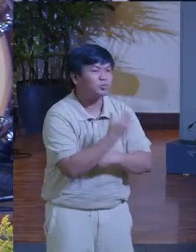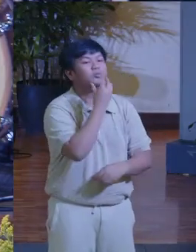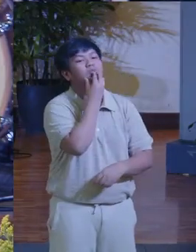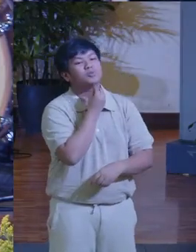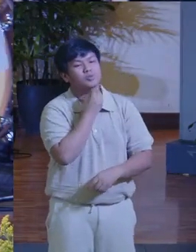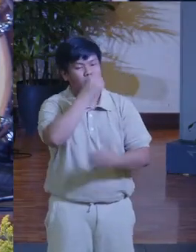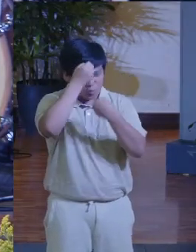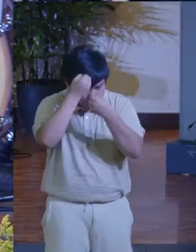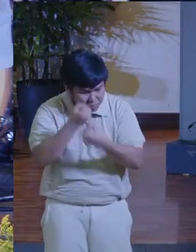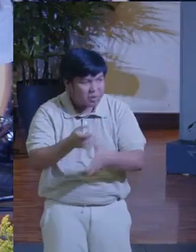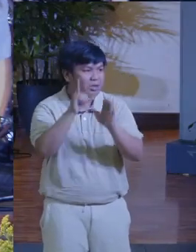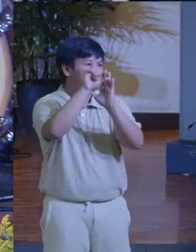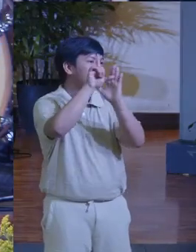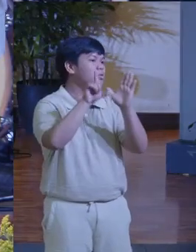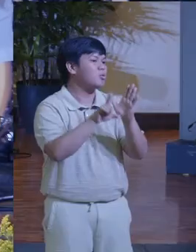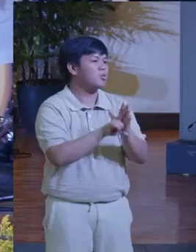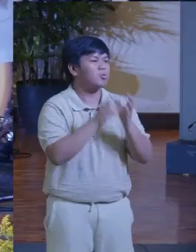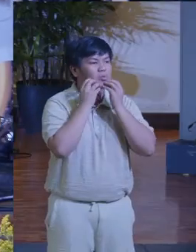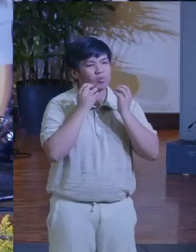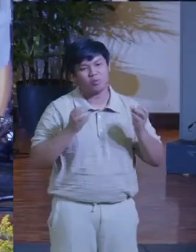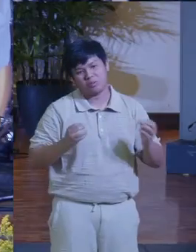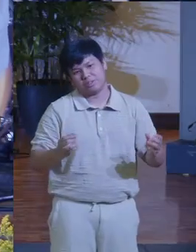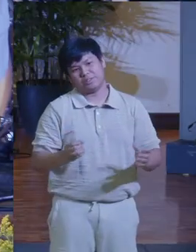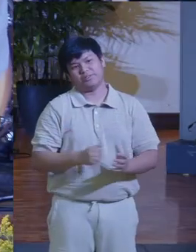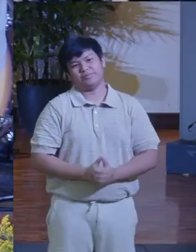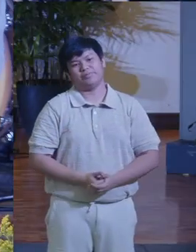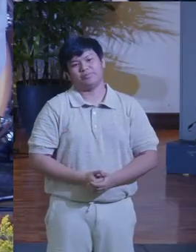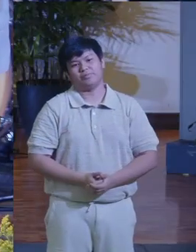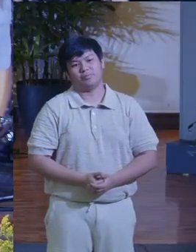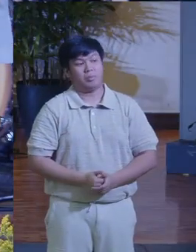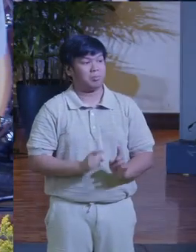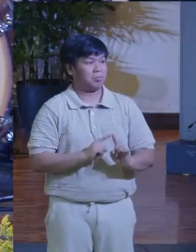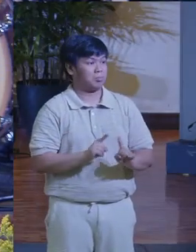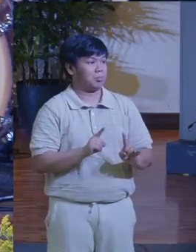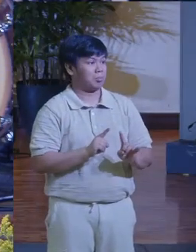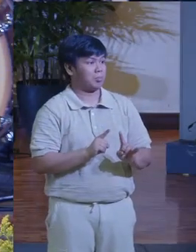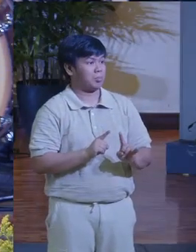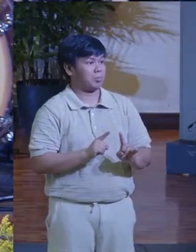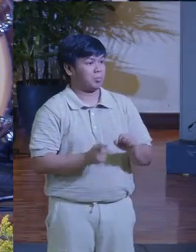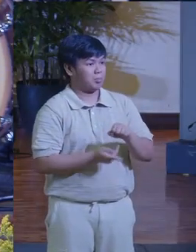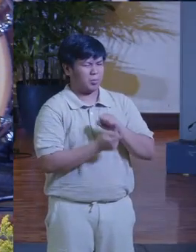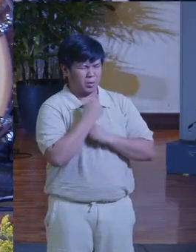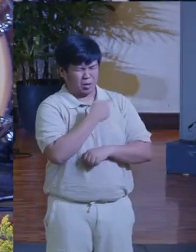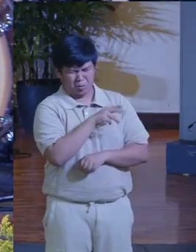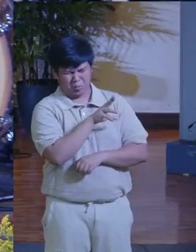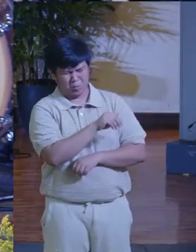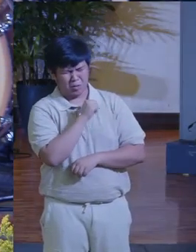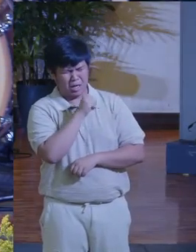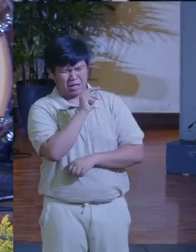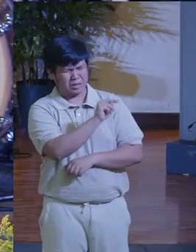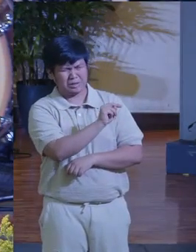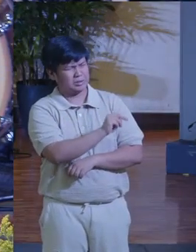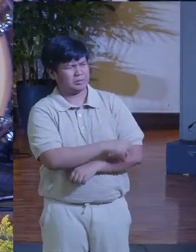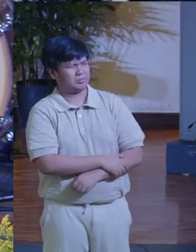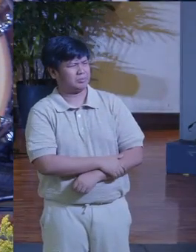kailangan yung sumunod sa kautusan na ibinigay ng Diyos kay Moises at sa mga Hudyo.